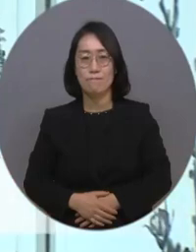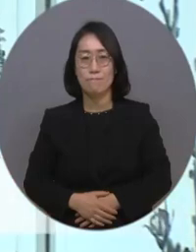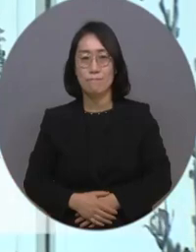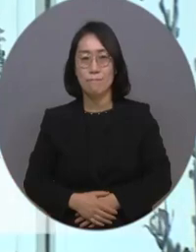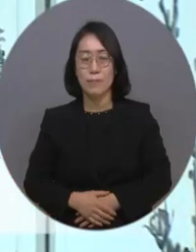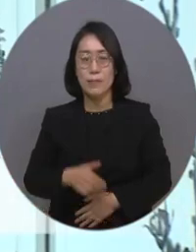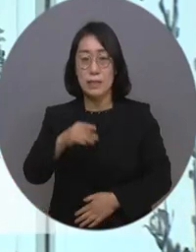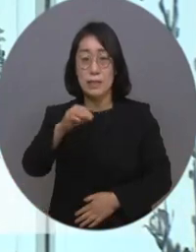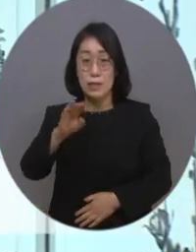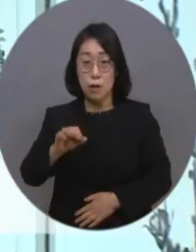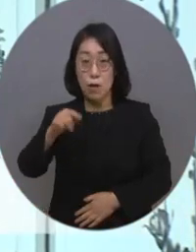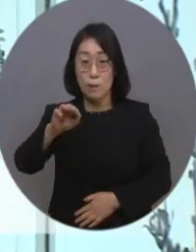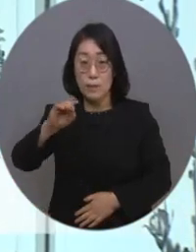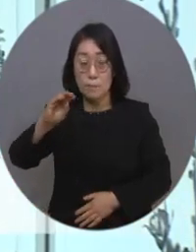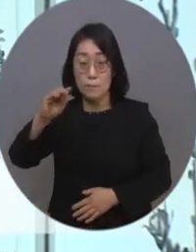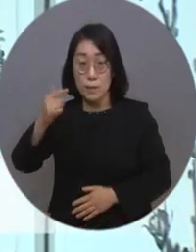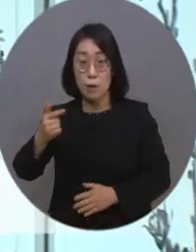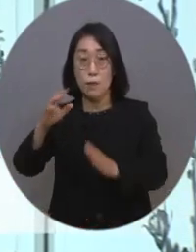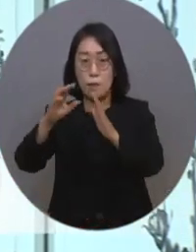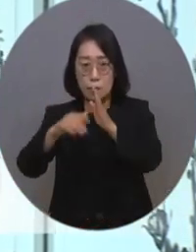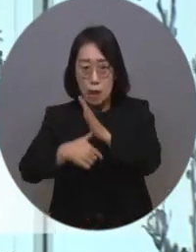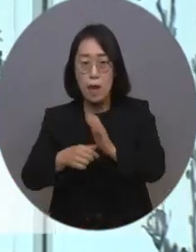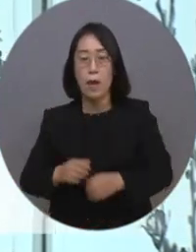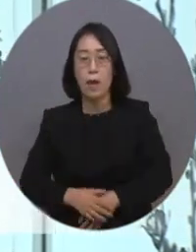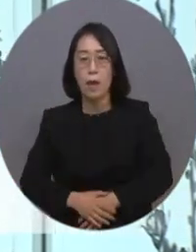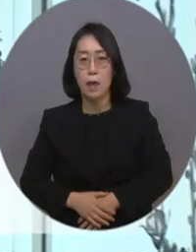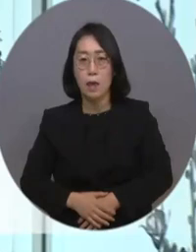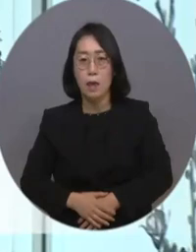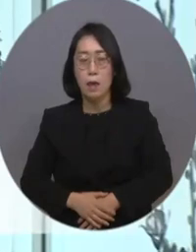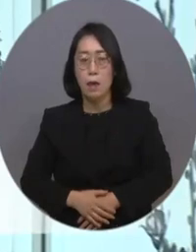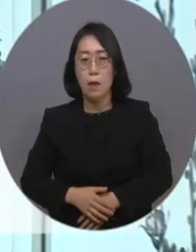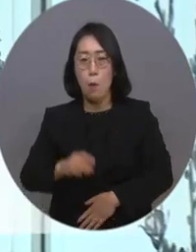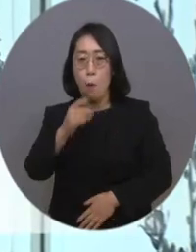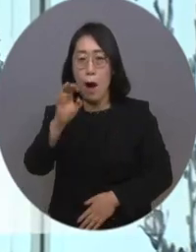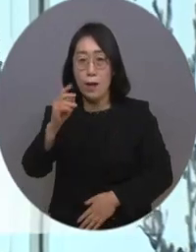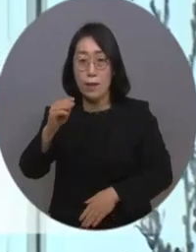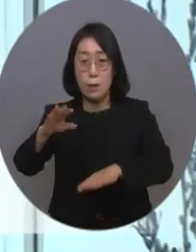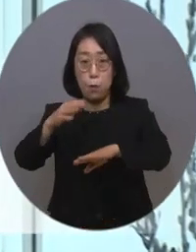지정 갑신년 중하 지혜로 남의 광류와